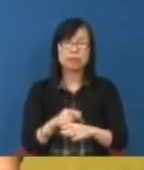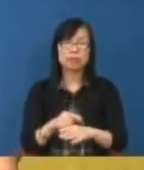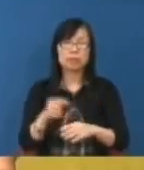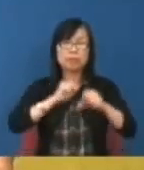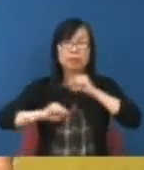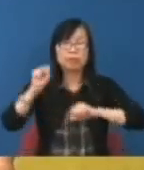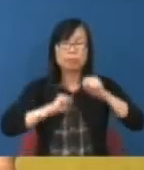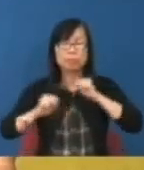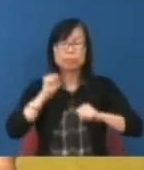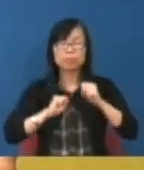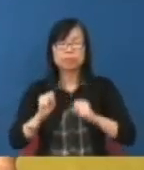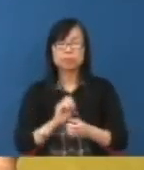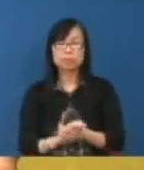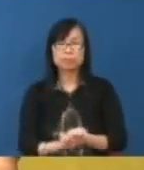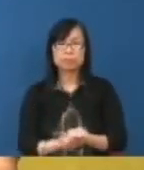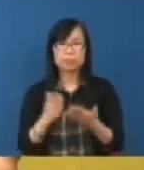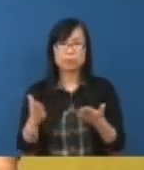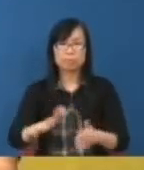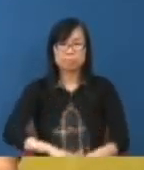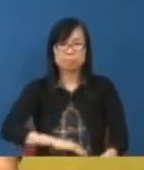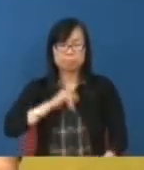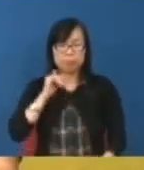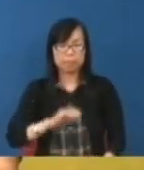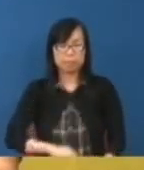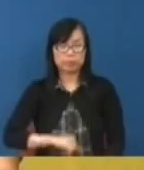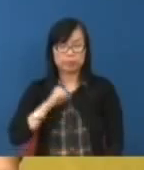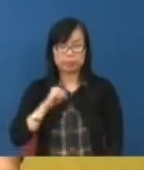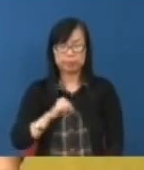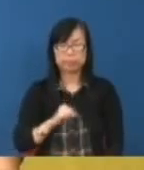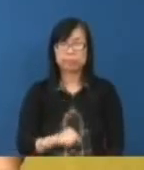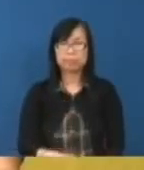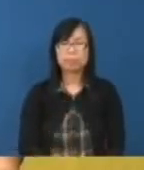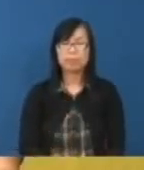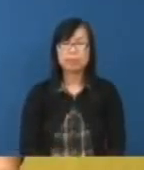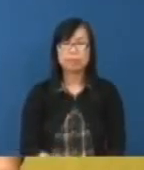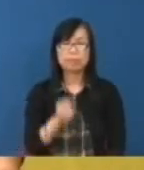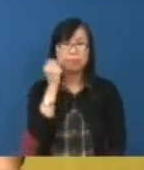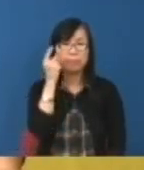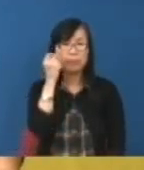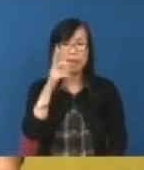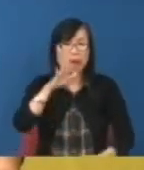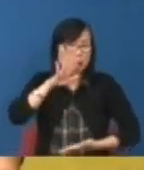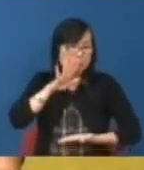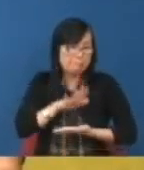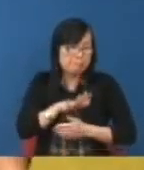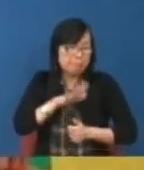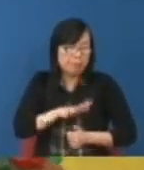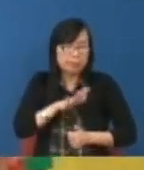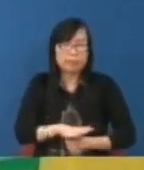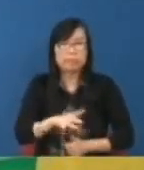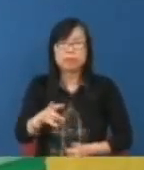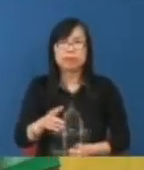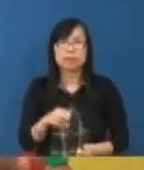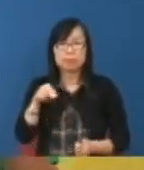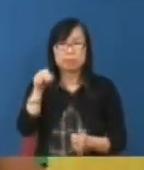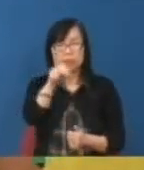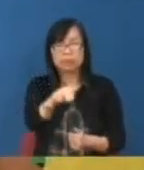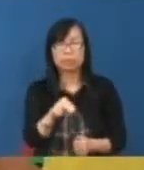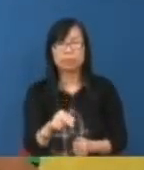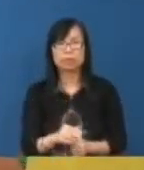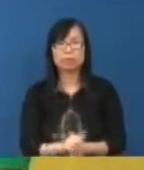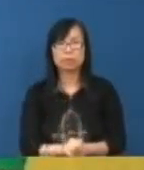非暴力行動，是將這種不滿，將這種即由歧視啊、壓迫啊，透過一種社會行動，將它